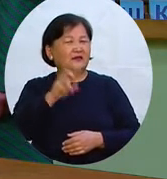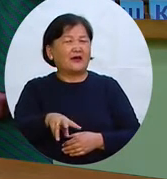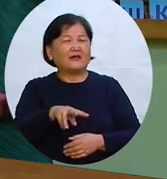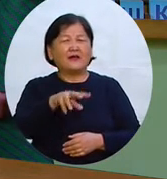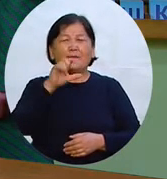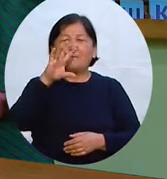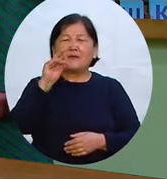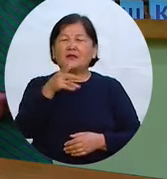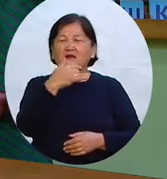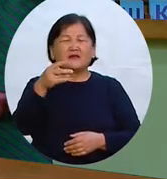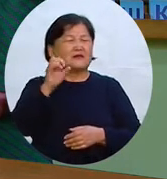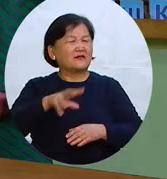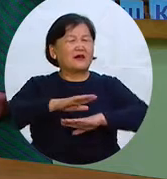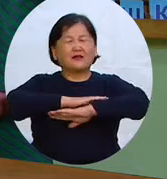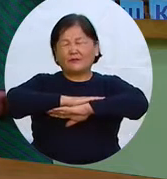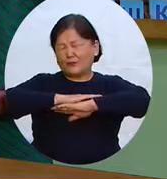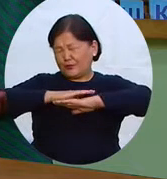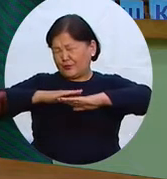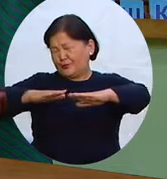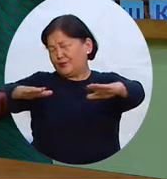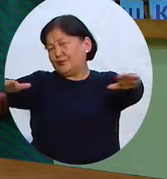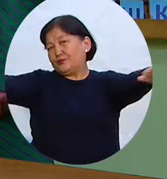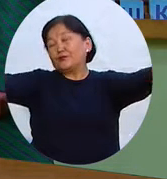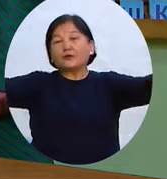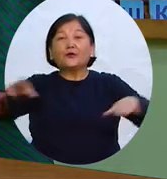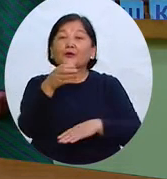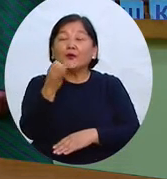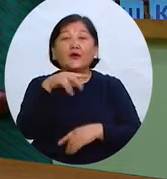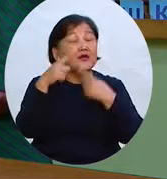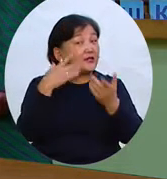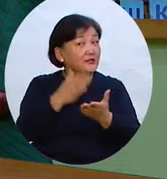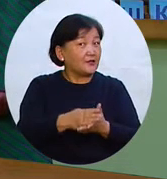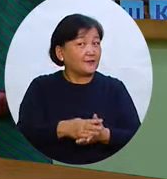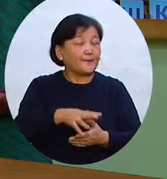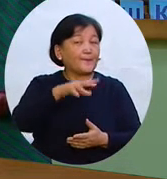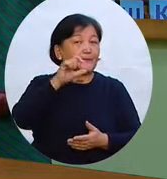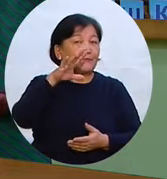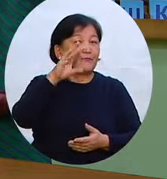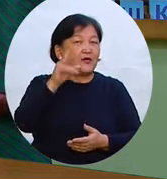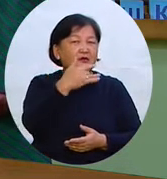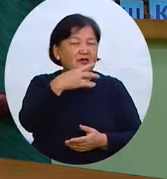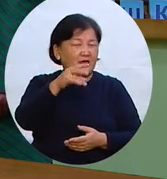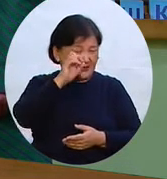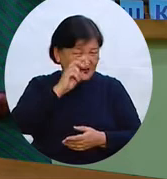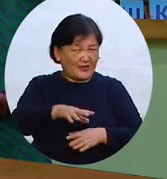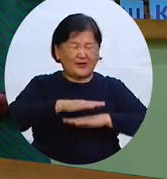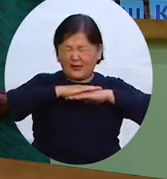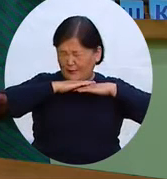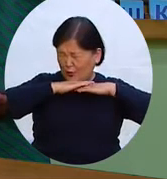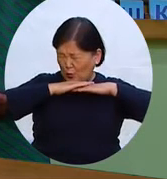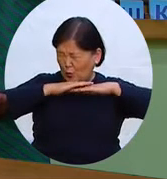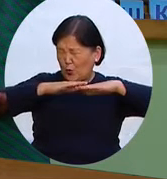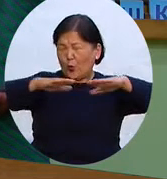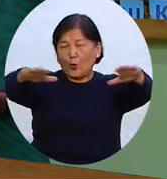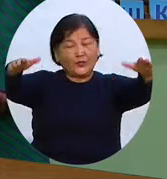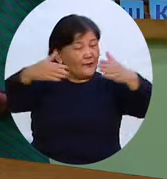тал, Минингийн тал гэж хэлсэн байдаг. Тэгвэл үүгээрээ яаж вэ? Минингийн талыг ямар өргөн уудам дэлгэр